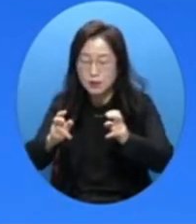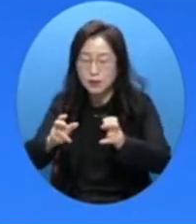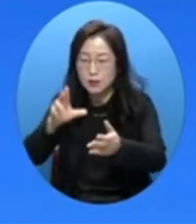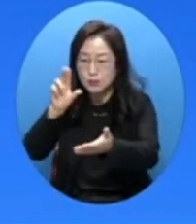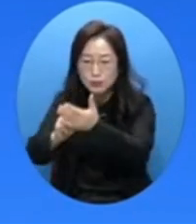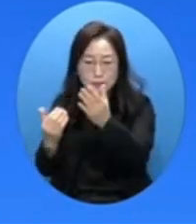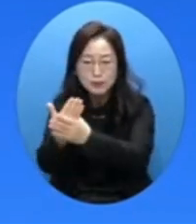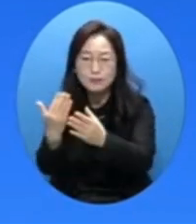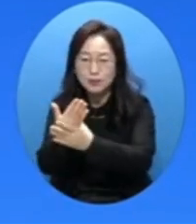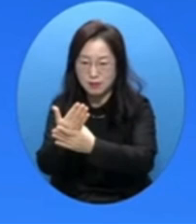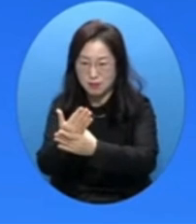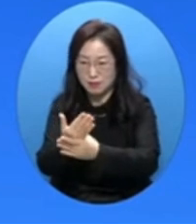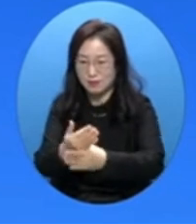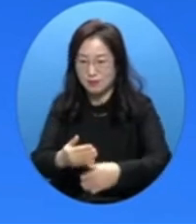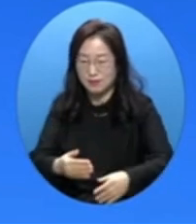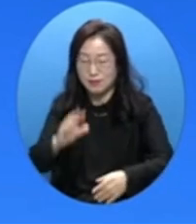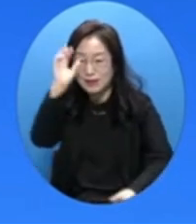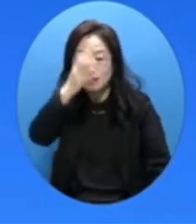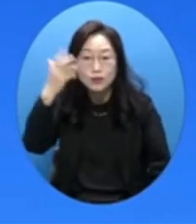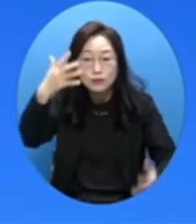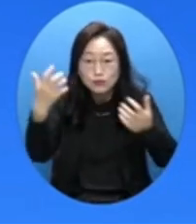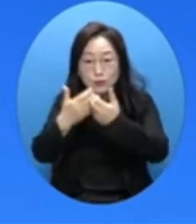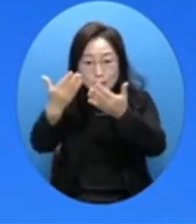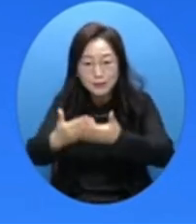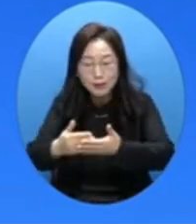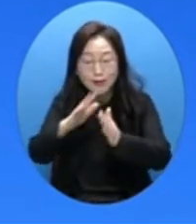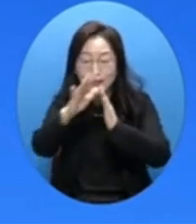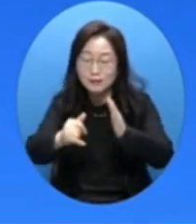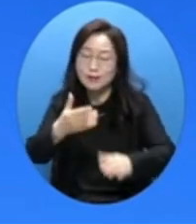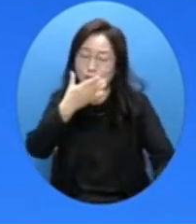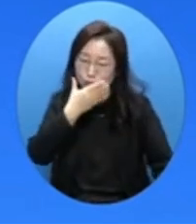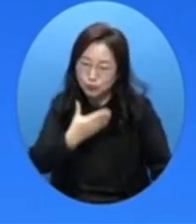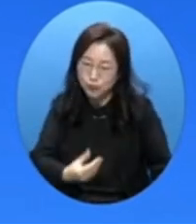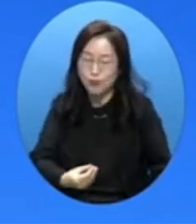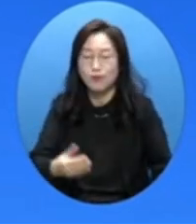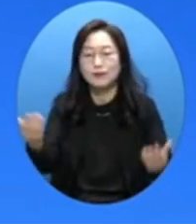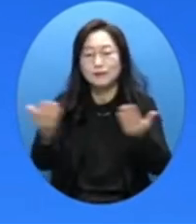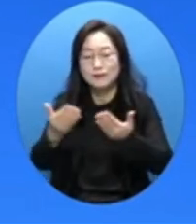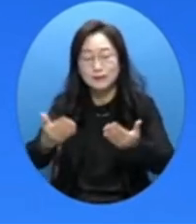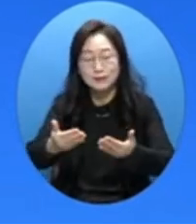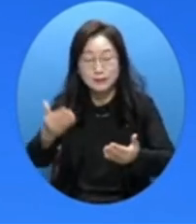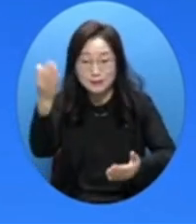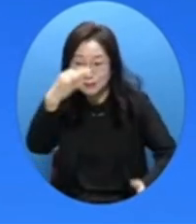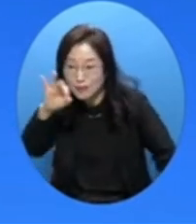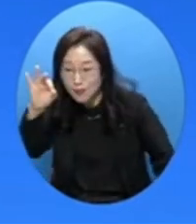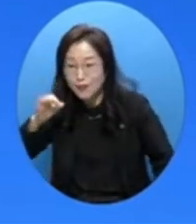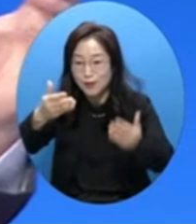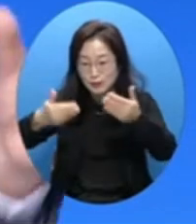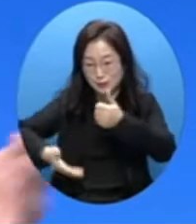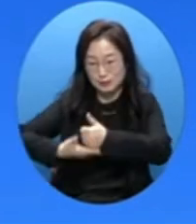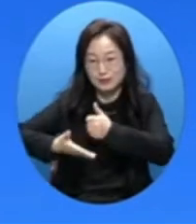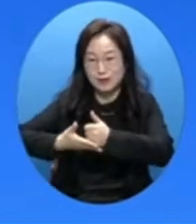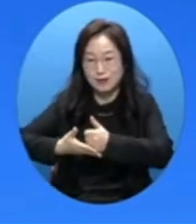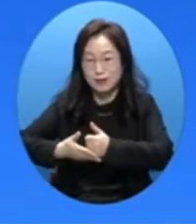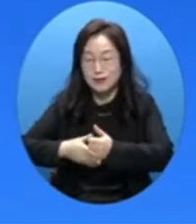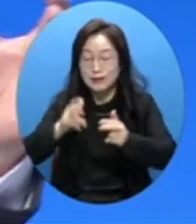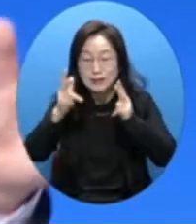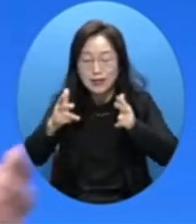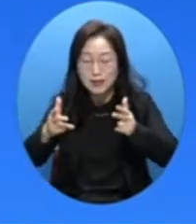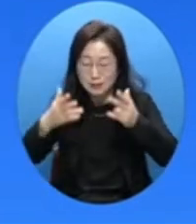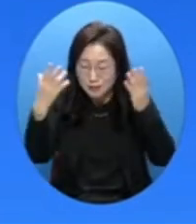되는 것입니다. 성령 충만 받으면 가정이 화목하고 성령 충만 받으면 직장에서 인정받고 성령 충만 받으면 온 사업장이